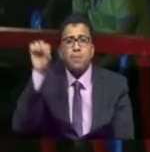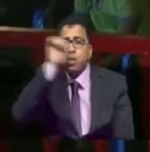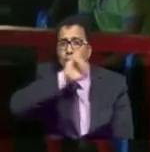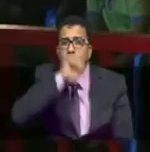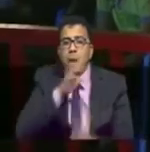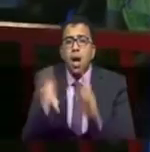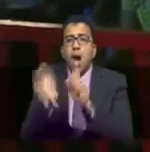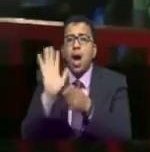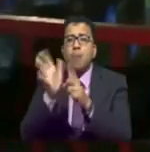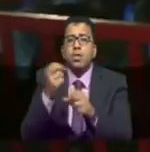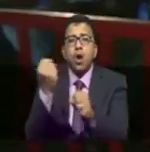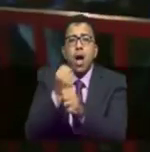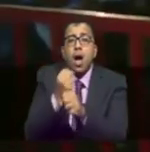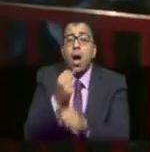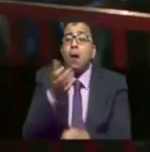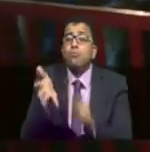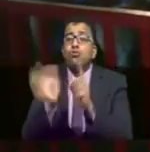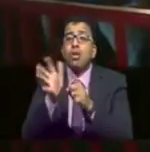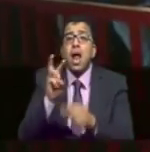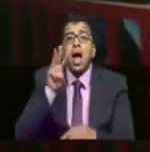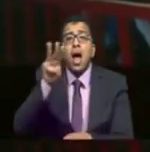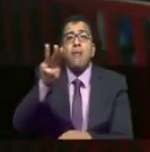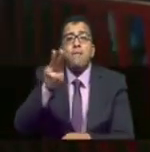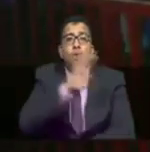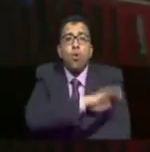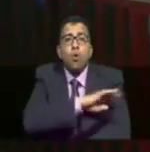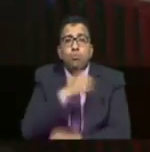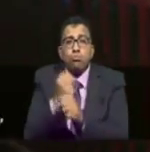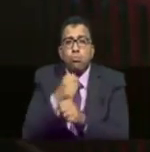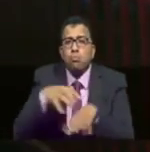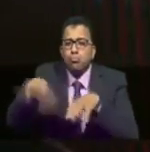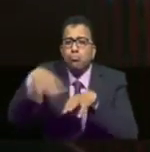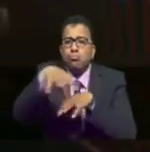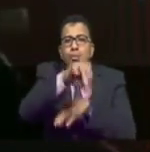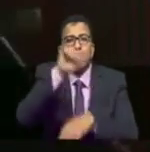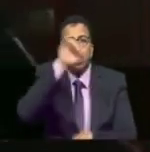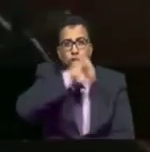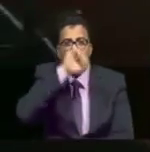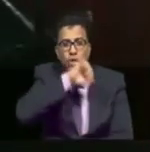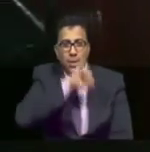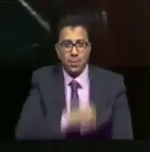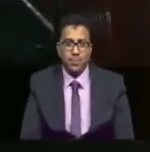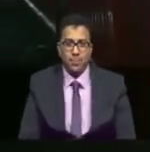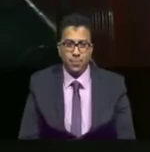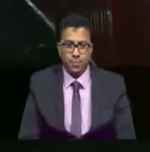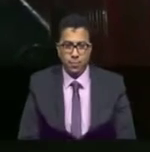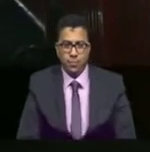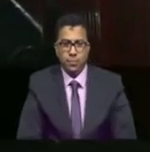15 ألفا من العمال من مختلف مدن ومناطق إمارة الشارقة.